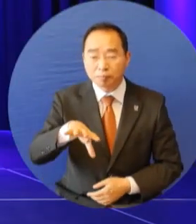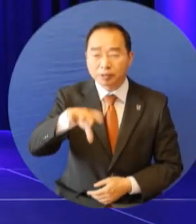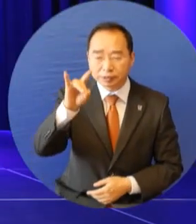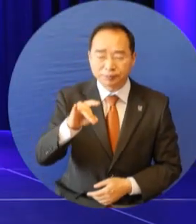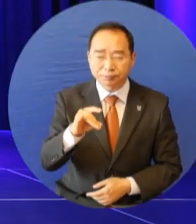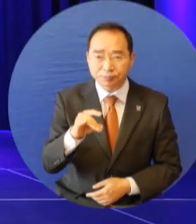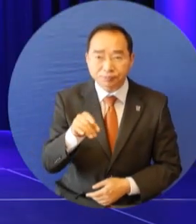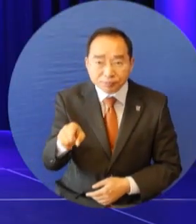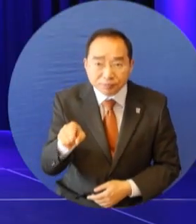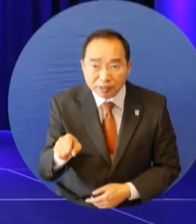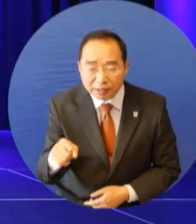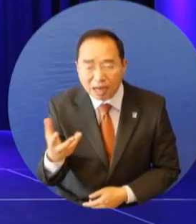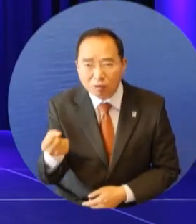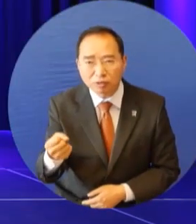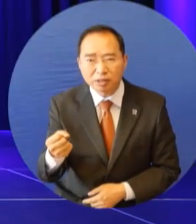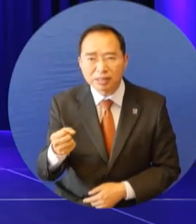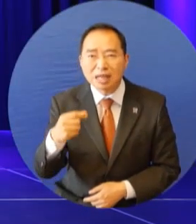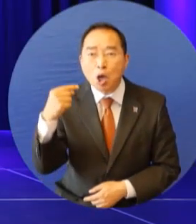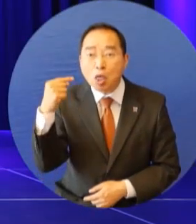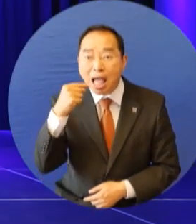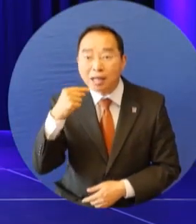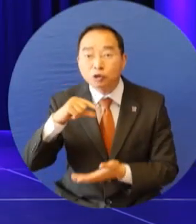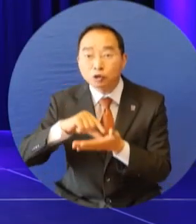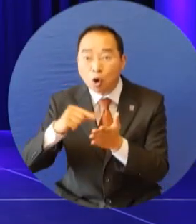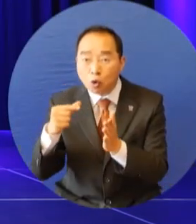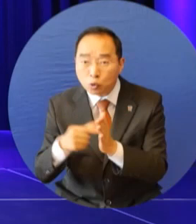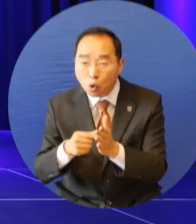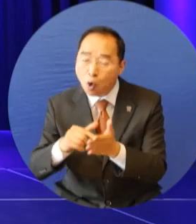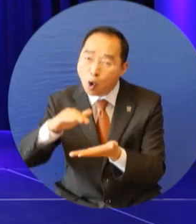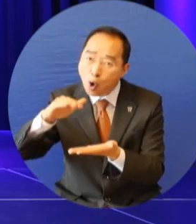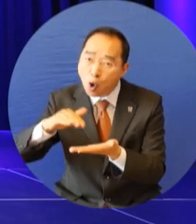어떻게 잡느냐? 바로 식물이 머금고 있는 염분을 생각하라.